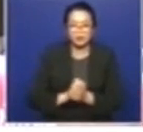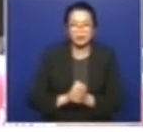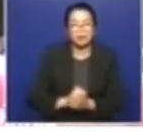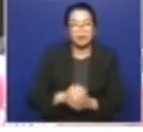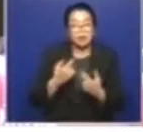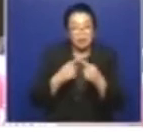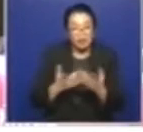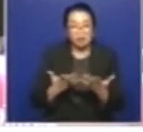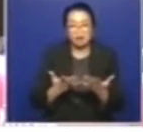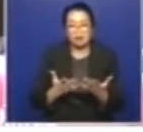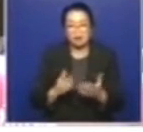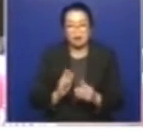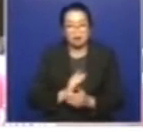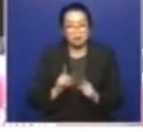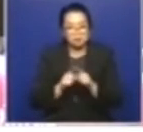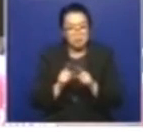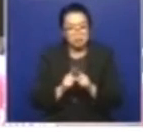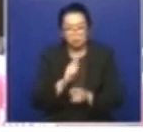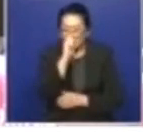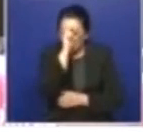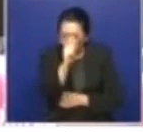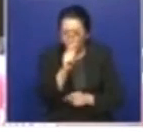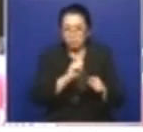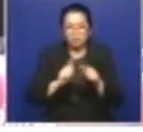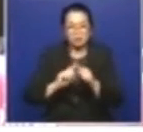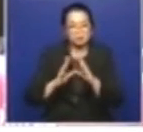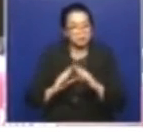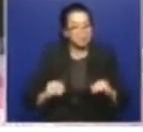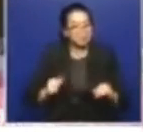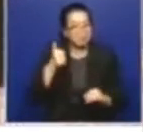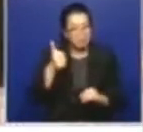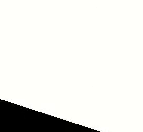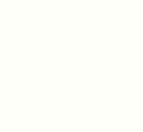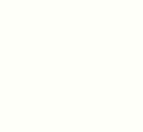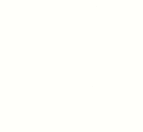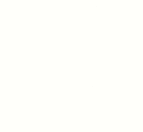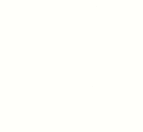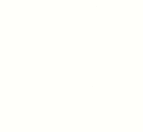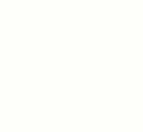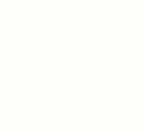ทูลดีที่สุดกราบขอบพระคุณครับท่านประธานครับ ขอบคุณนะครับ